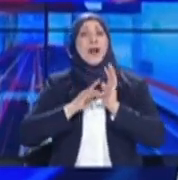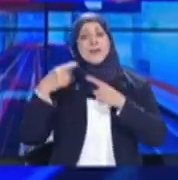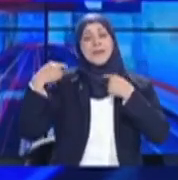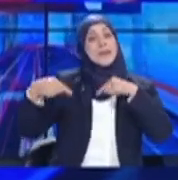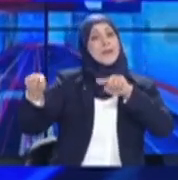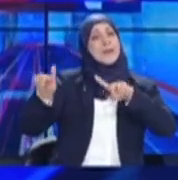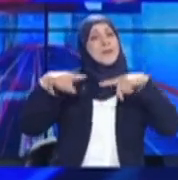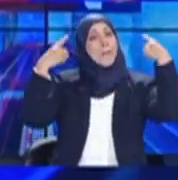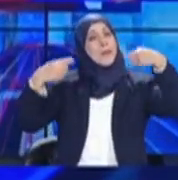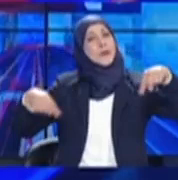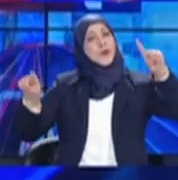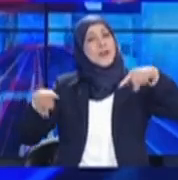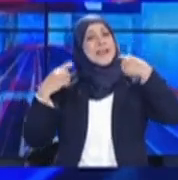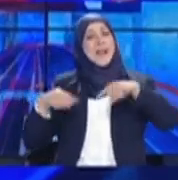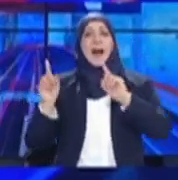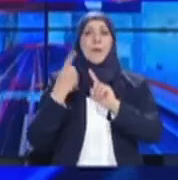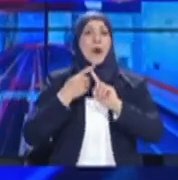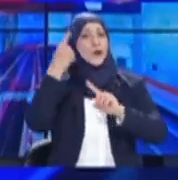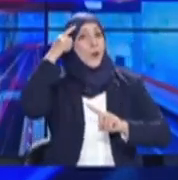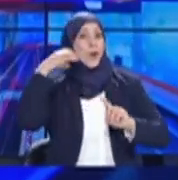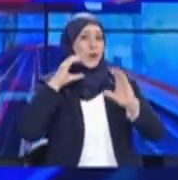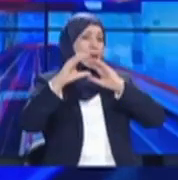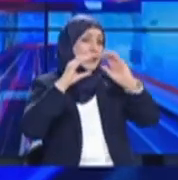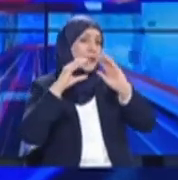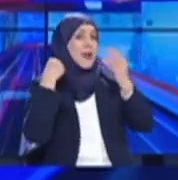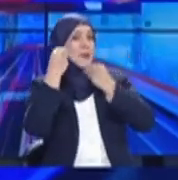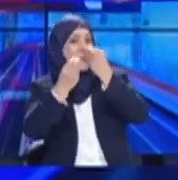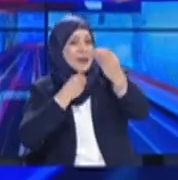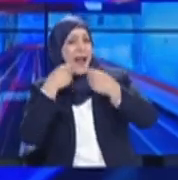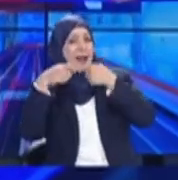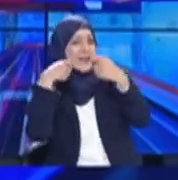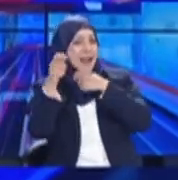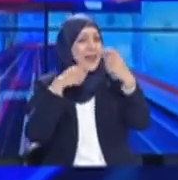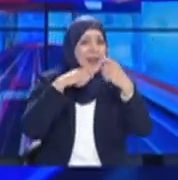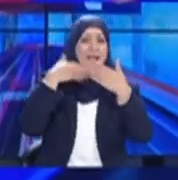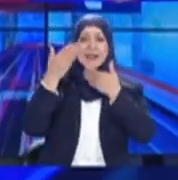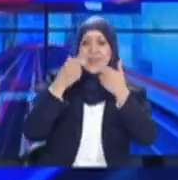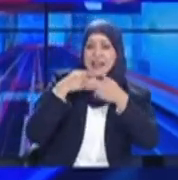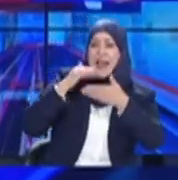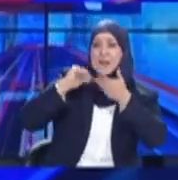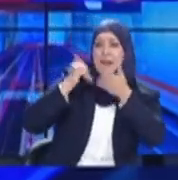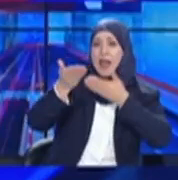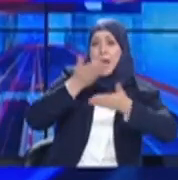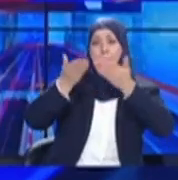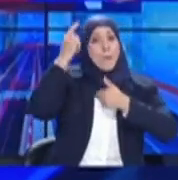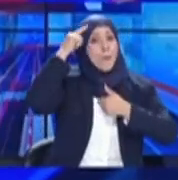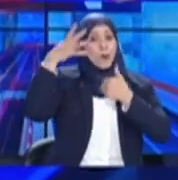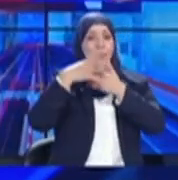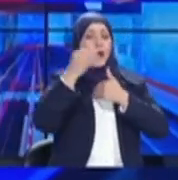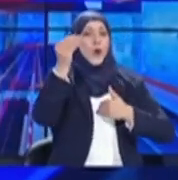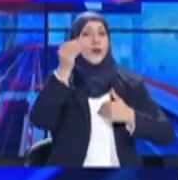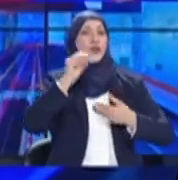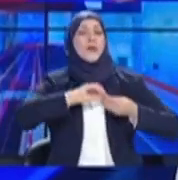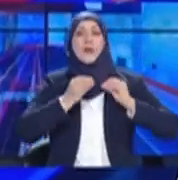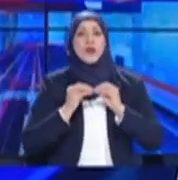للتواصل والتخاطب للخروج من سلطه الخطاب احيانا والخروج من حقيقه